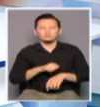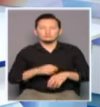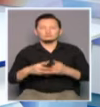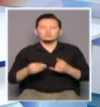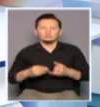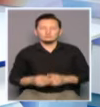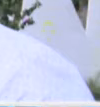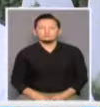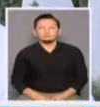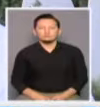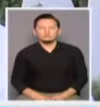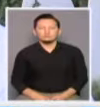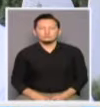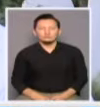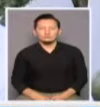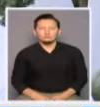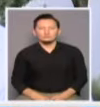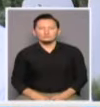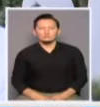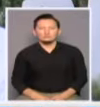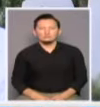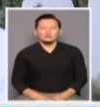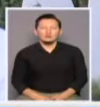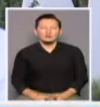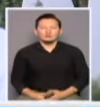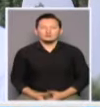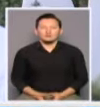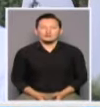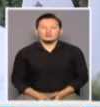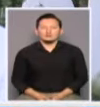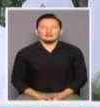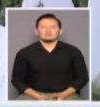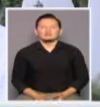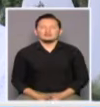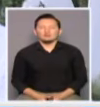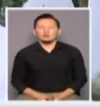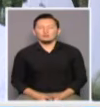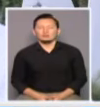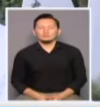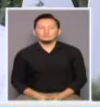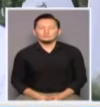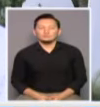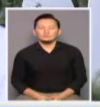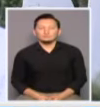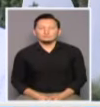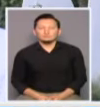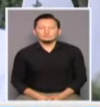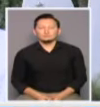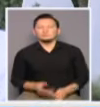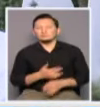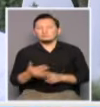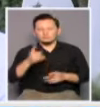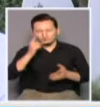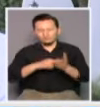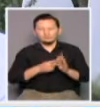земли. Аталган жобанын кеш жүзеге асуу себеби. Поздняя реализация